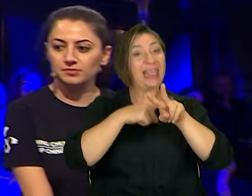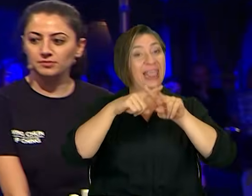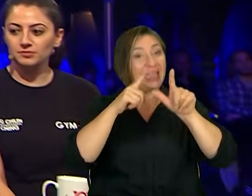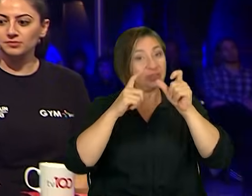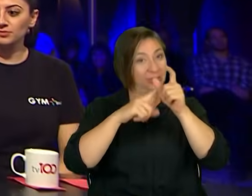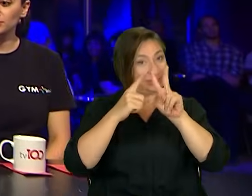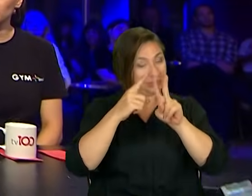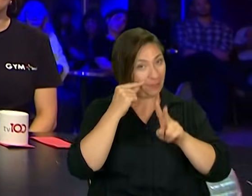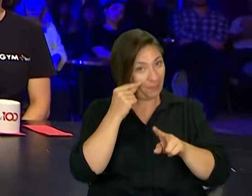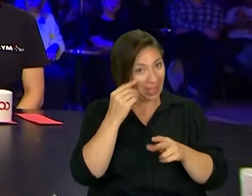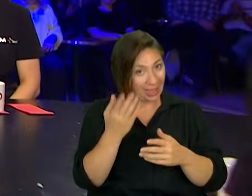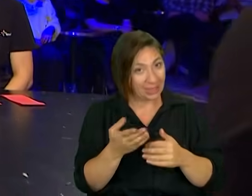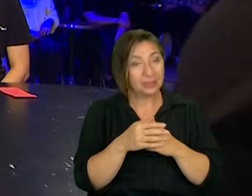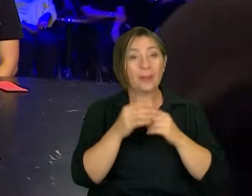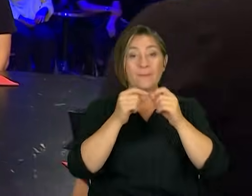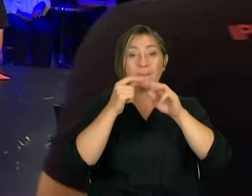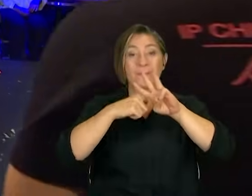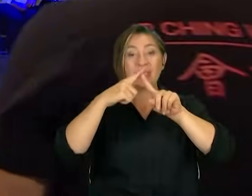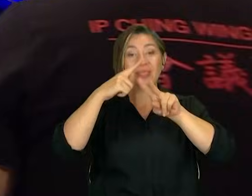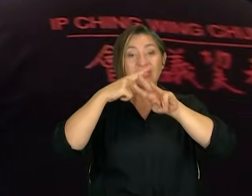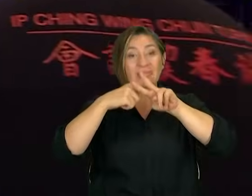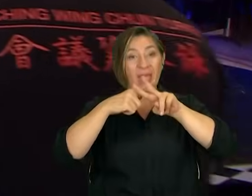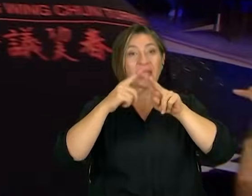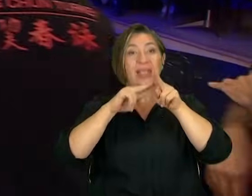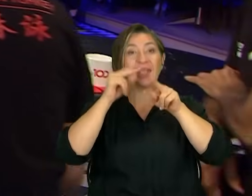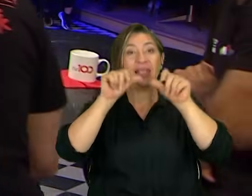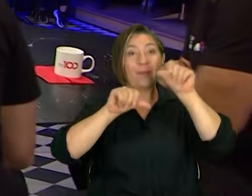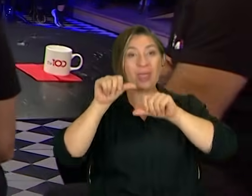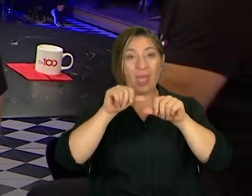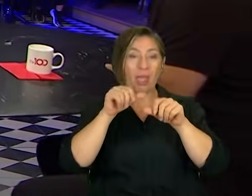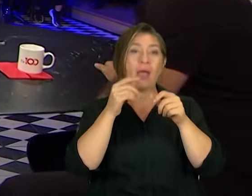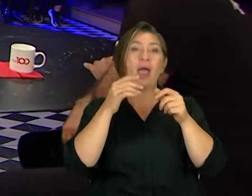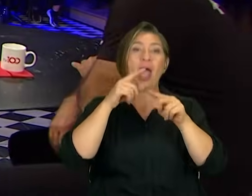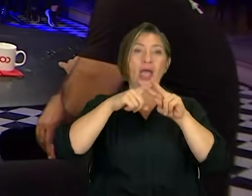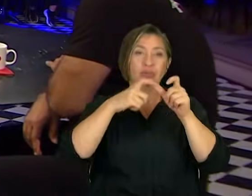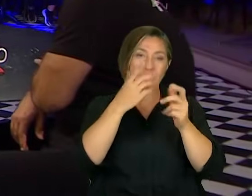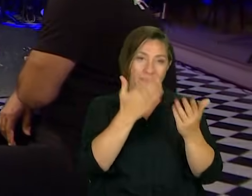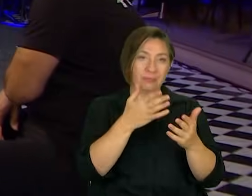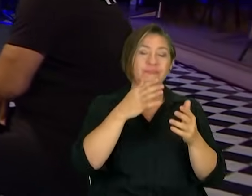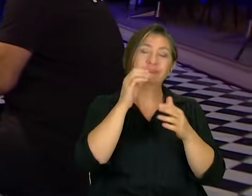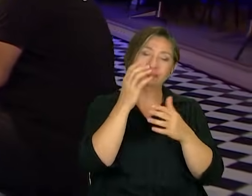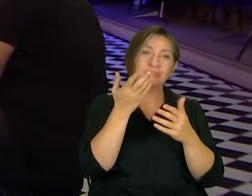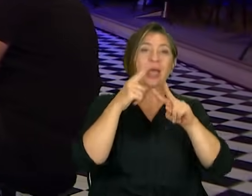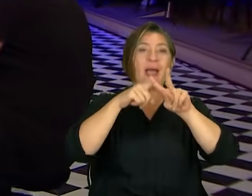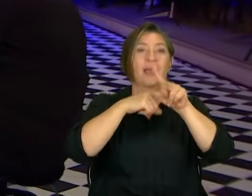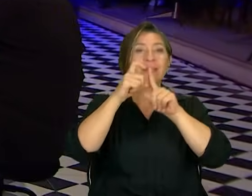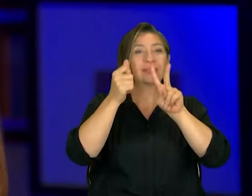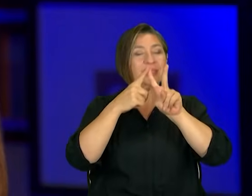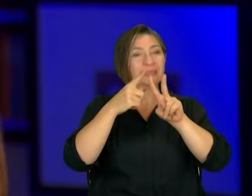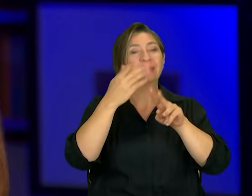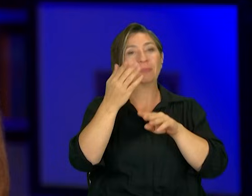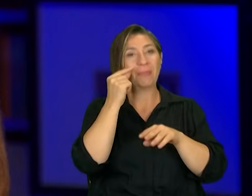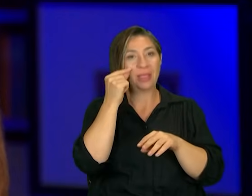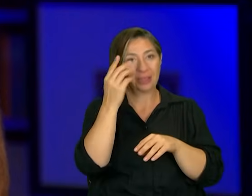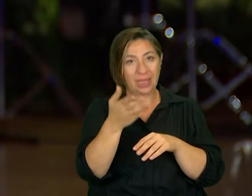Yalçın Yaşar, Beta Kimya AŞ CFO'su ve Wing Chun antrenörü, Sayın Aydın Erdem, kendisi